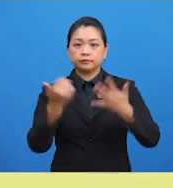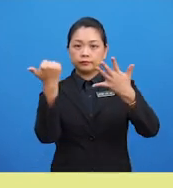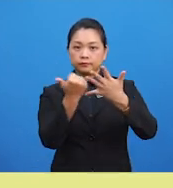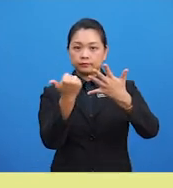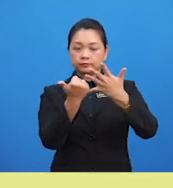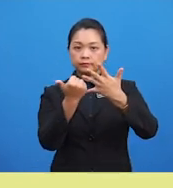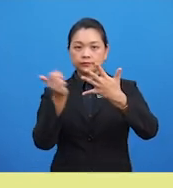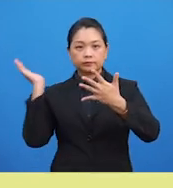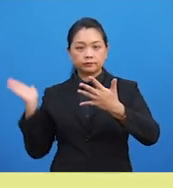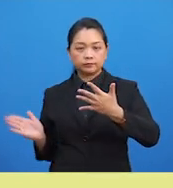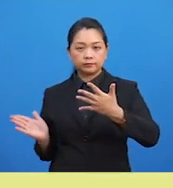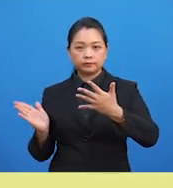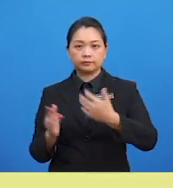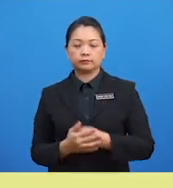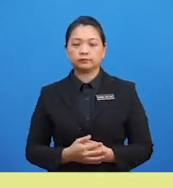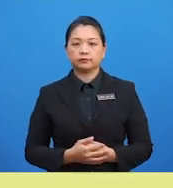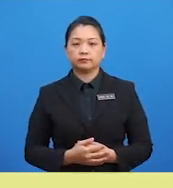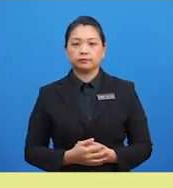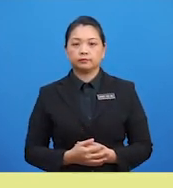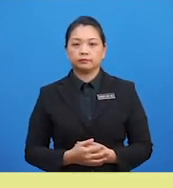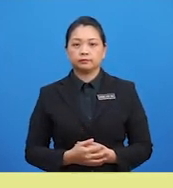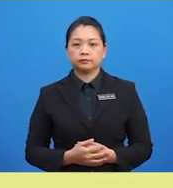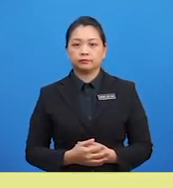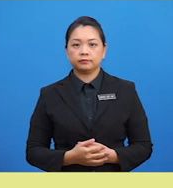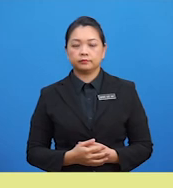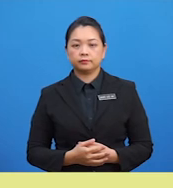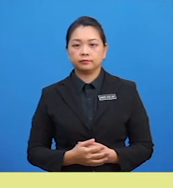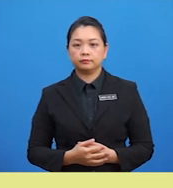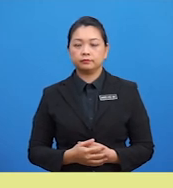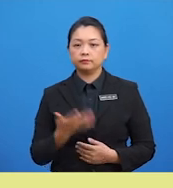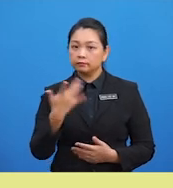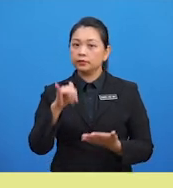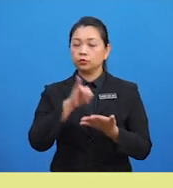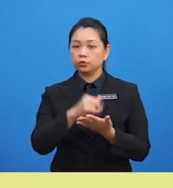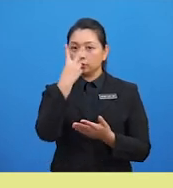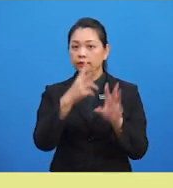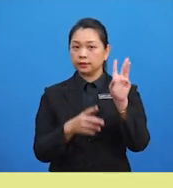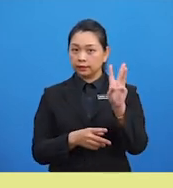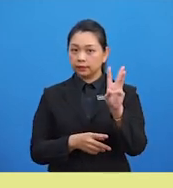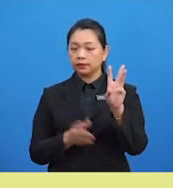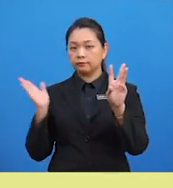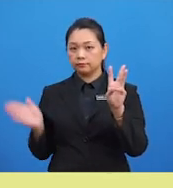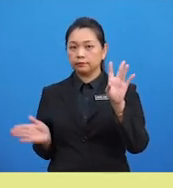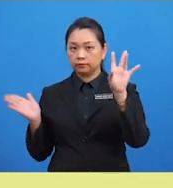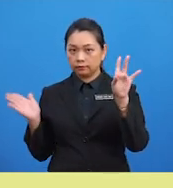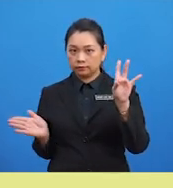kelima, IronCAD. Seterusnya, SketchUp. Dan yang terakhir,